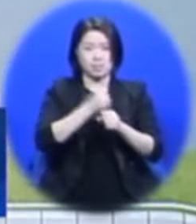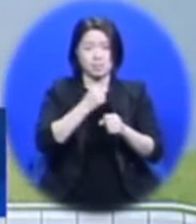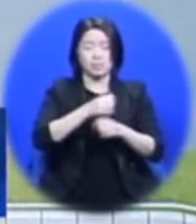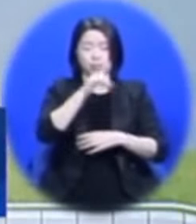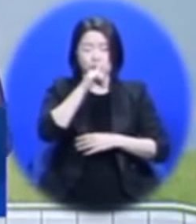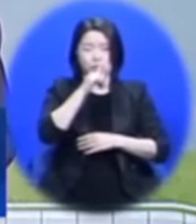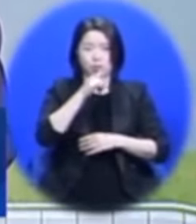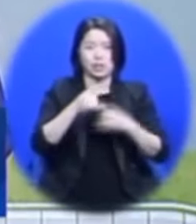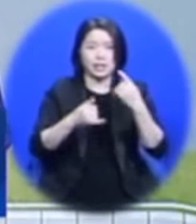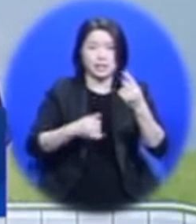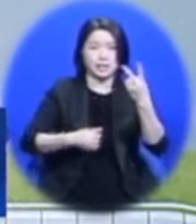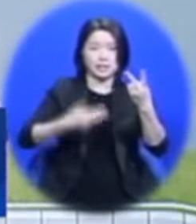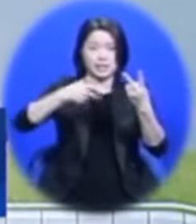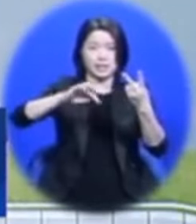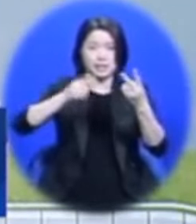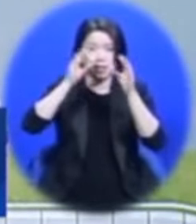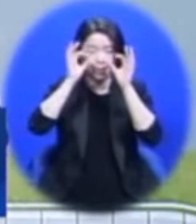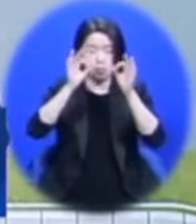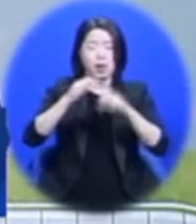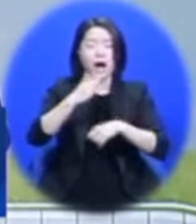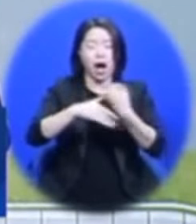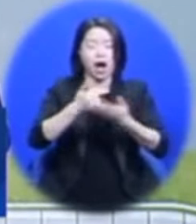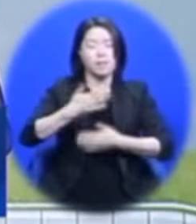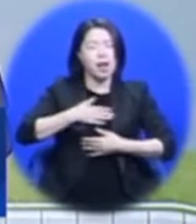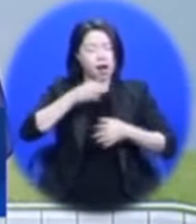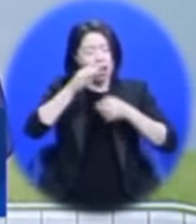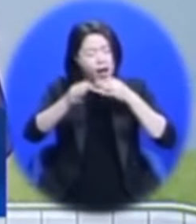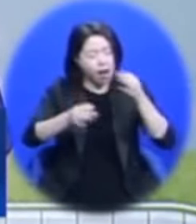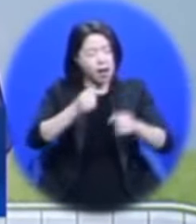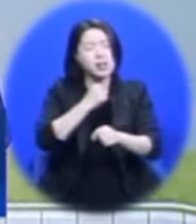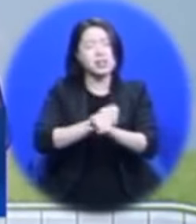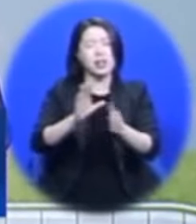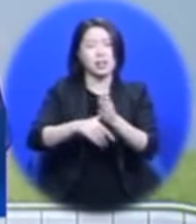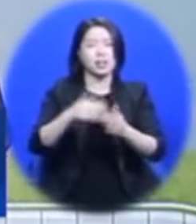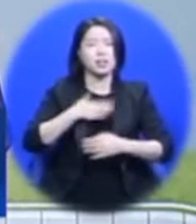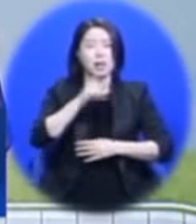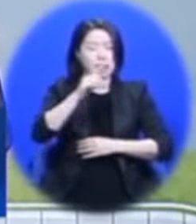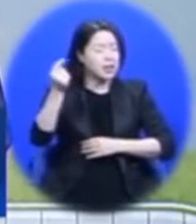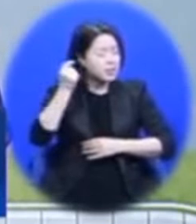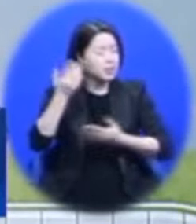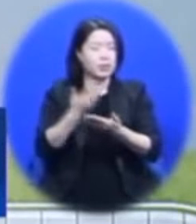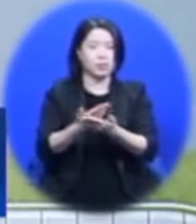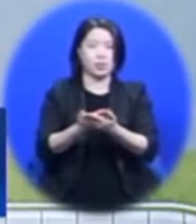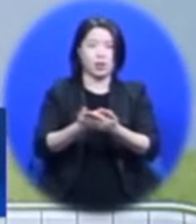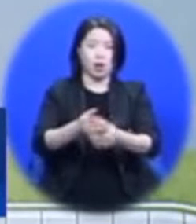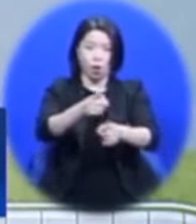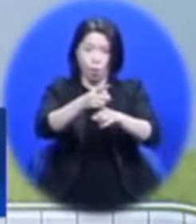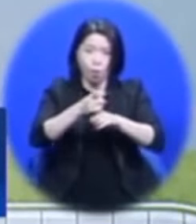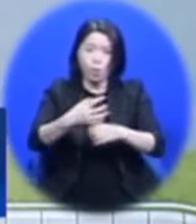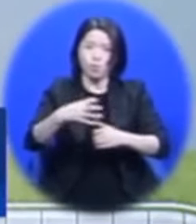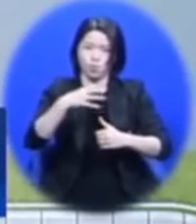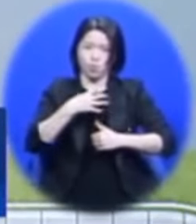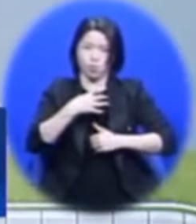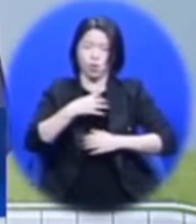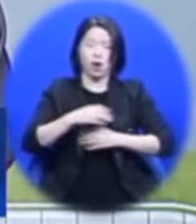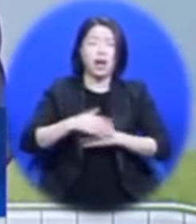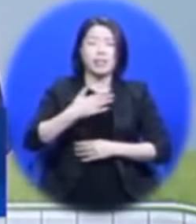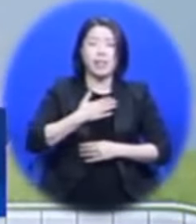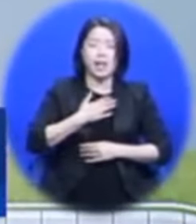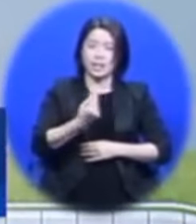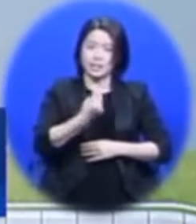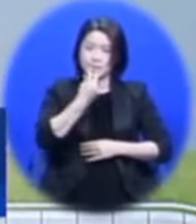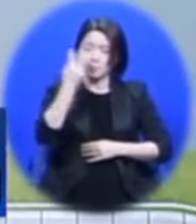1절, 2절을 보면, 하나님, 내가 탄식할 때 내 소리를 들어주십시오. 원수들의 위협에서 내